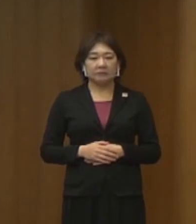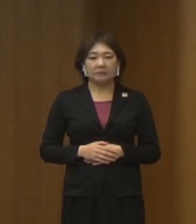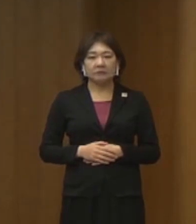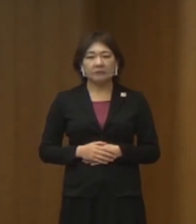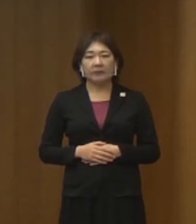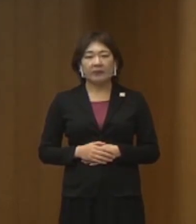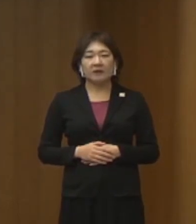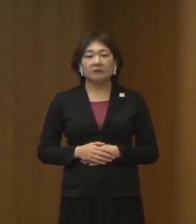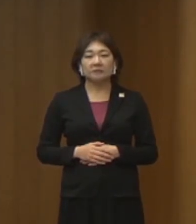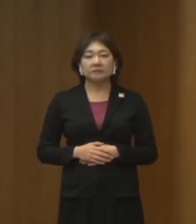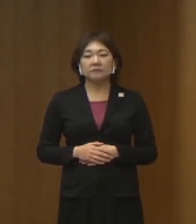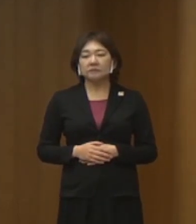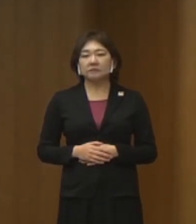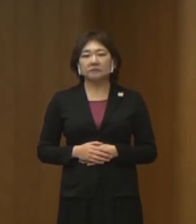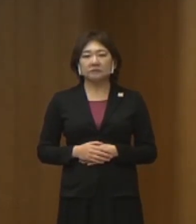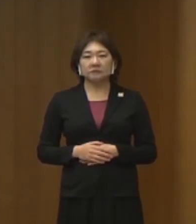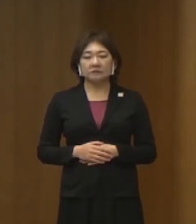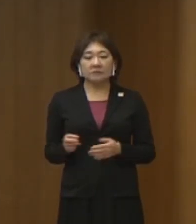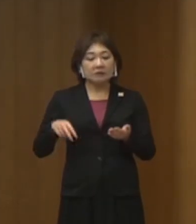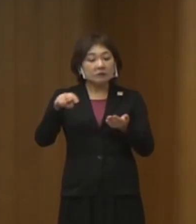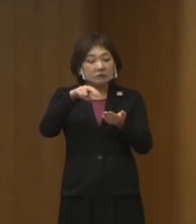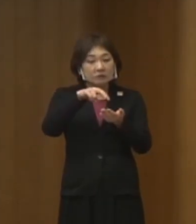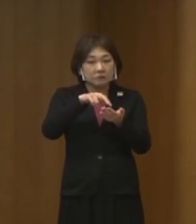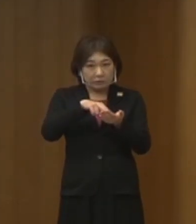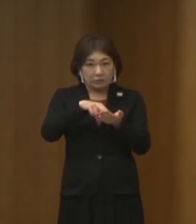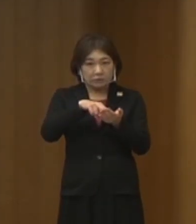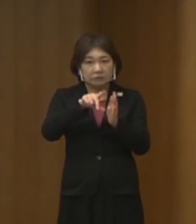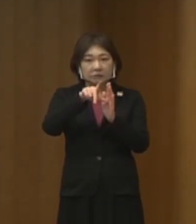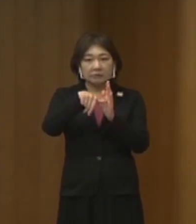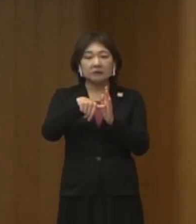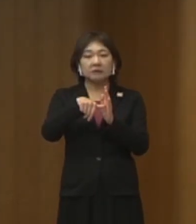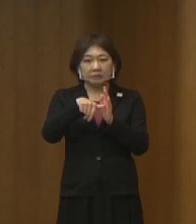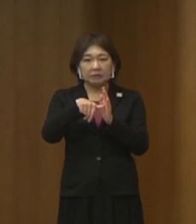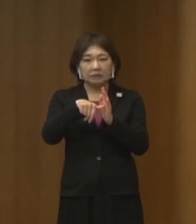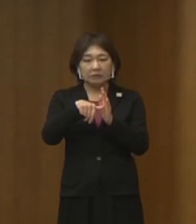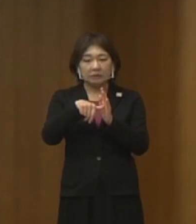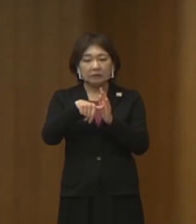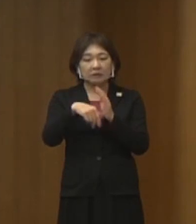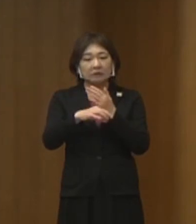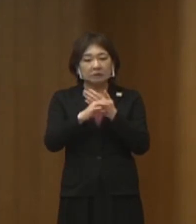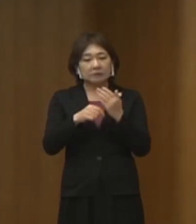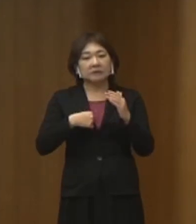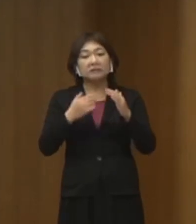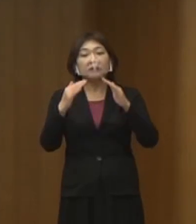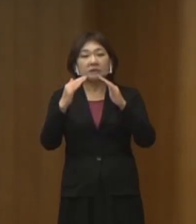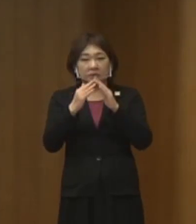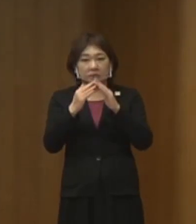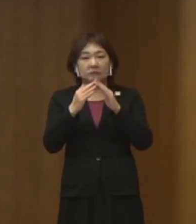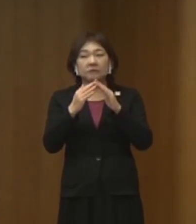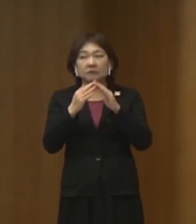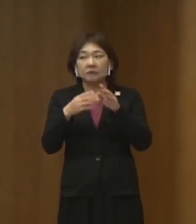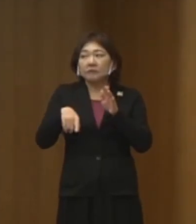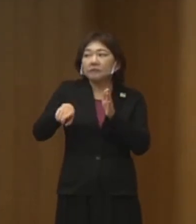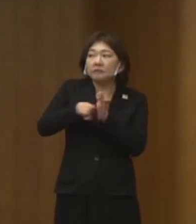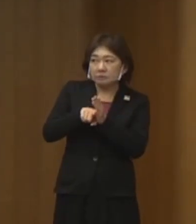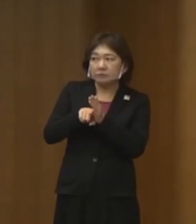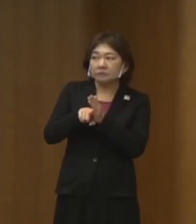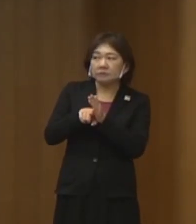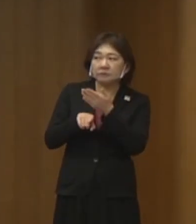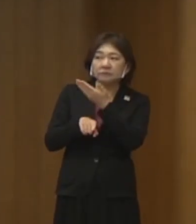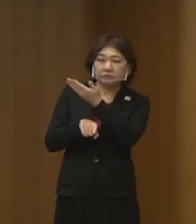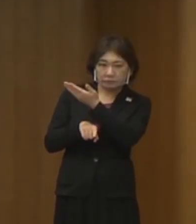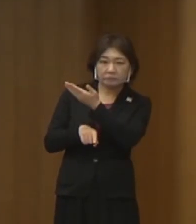います。そして、参加する場合、これは自宅を含む、自宅を含み